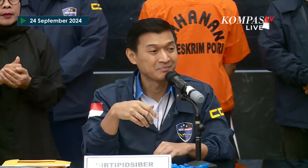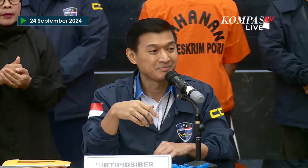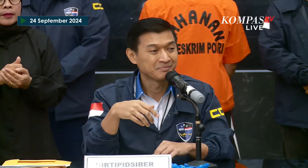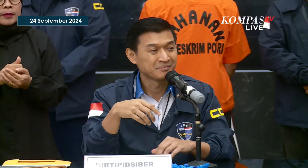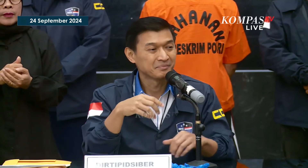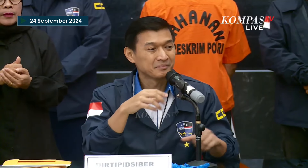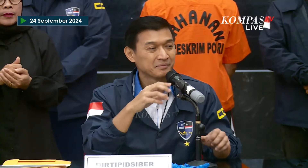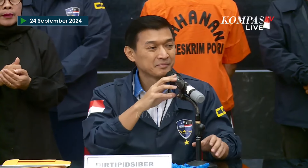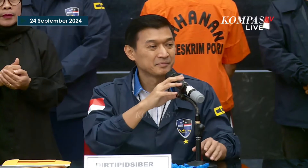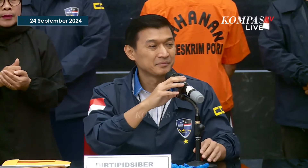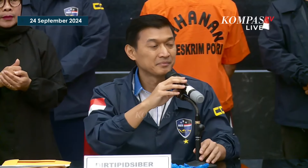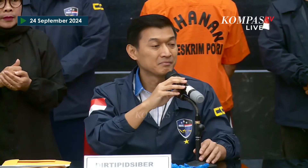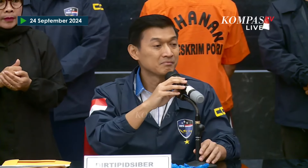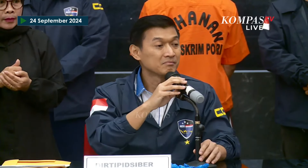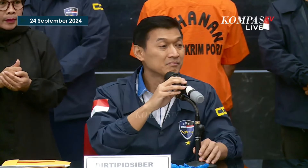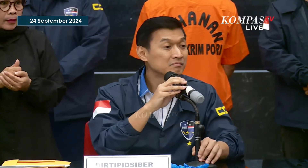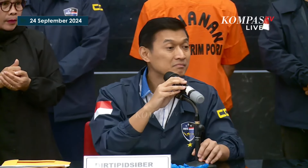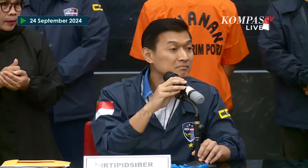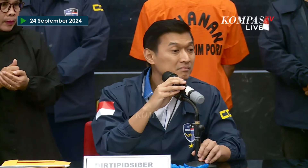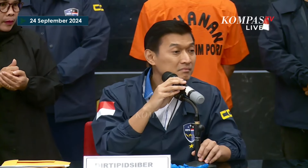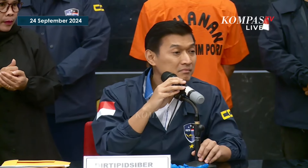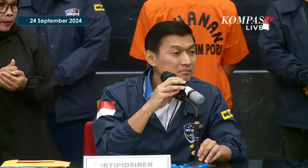Gitu ya.